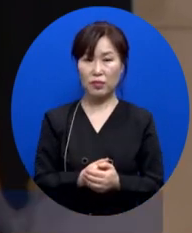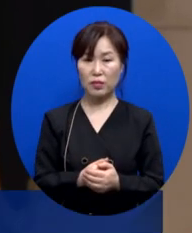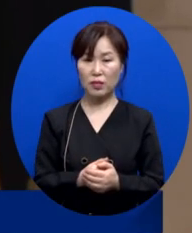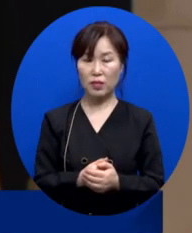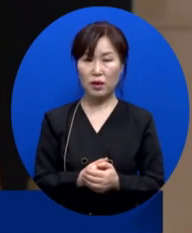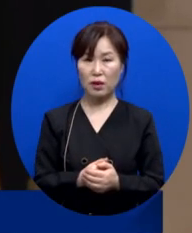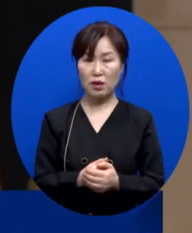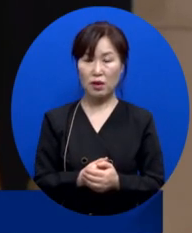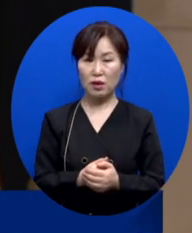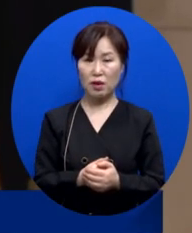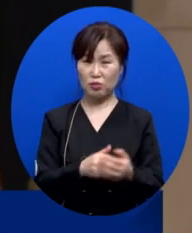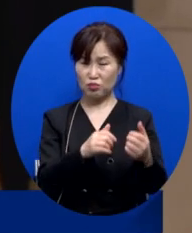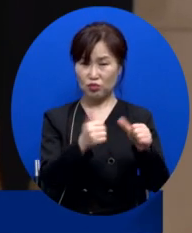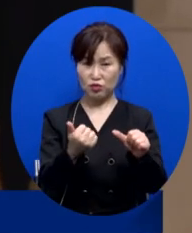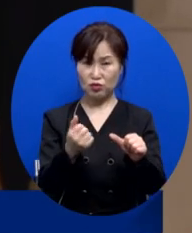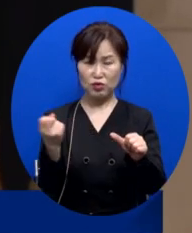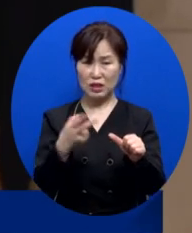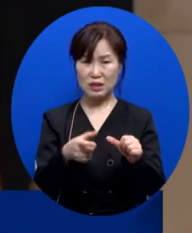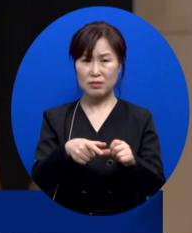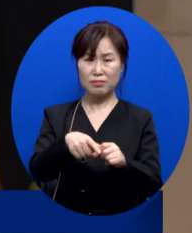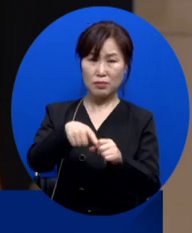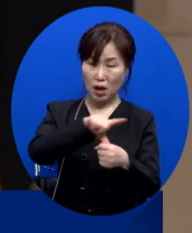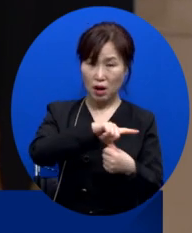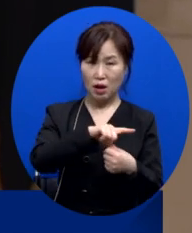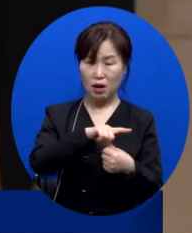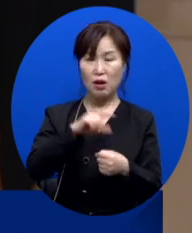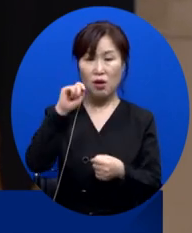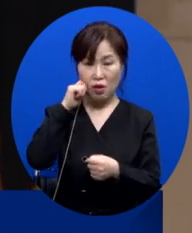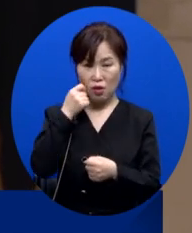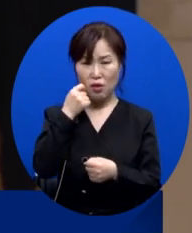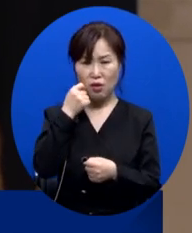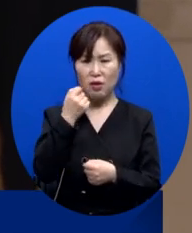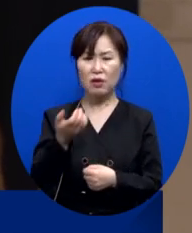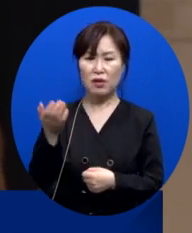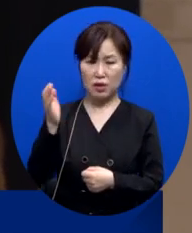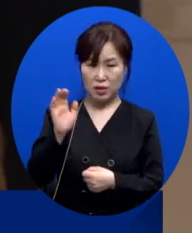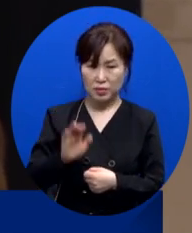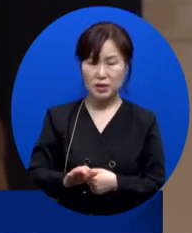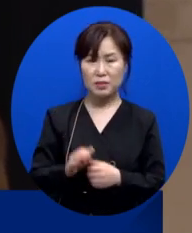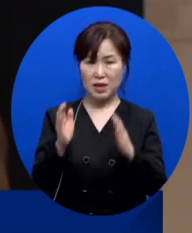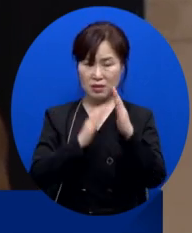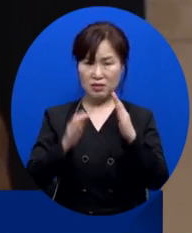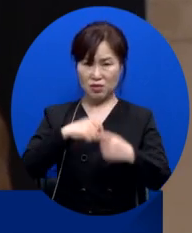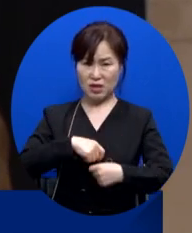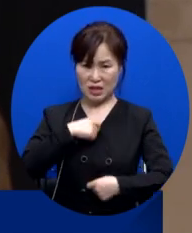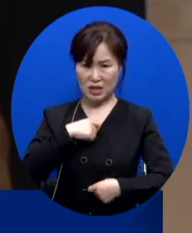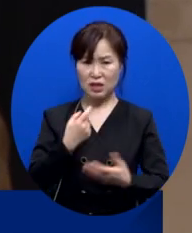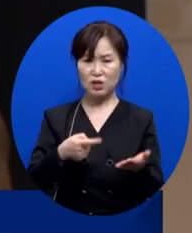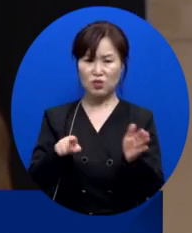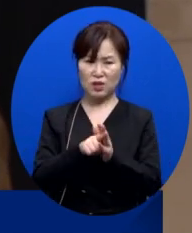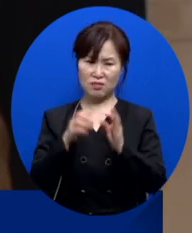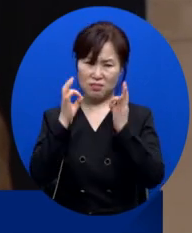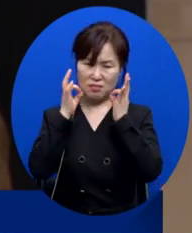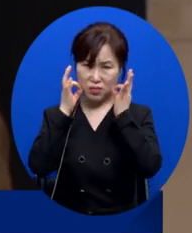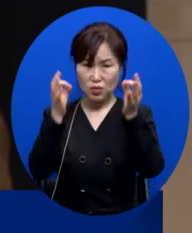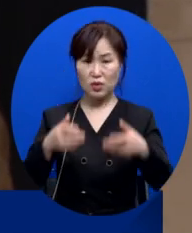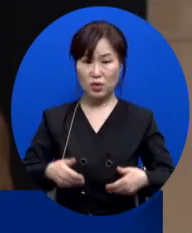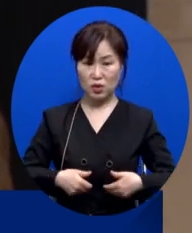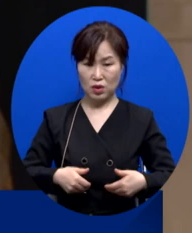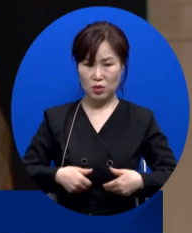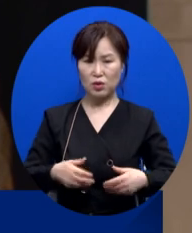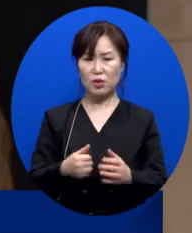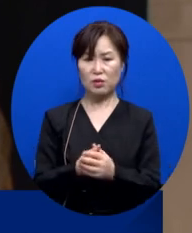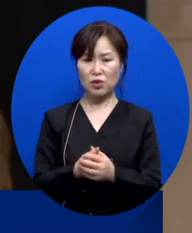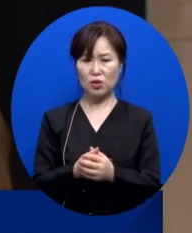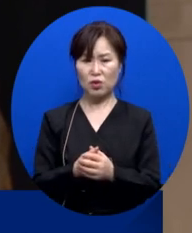쓰인 걔를 왼 무릎을 소아 2 4 뭐 ask